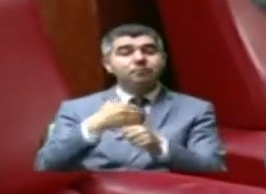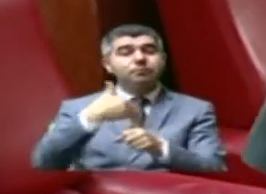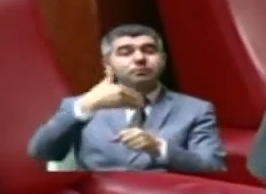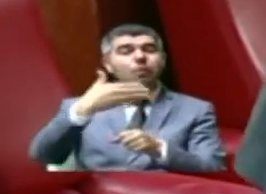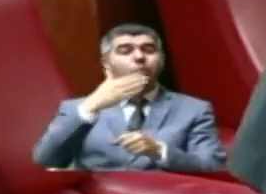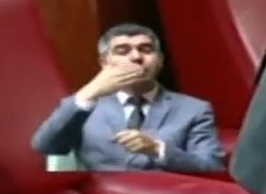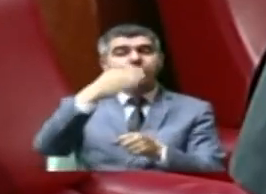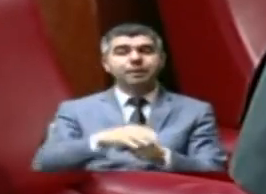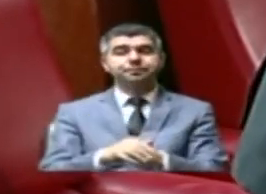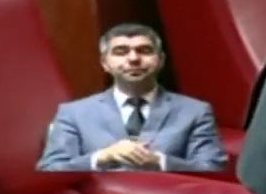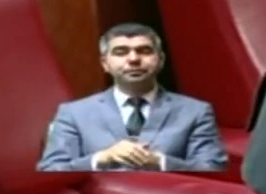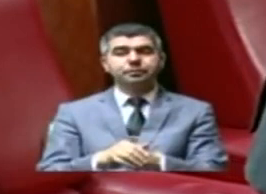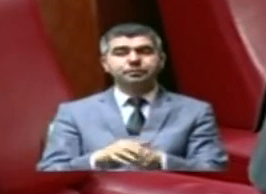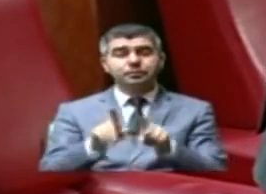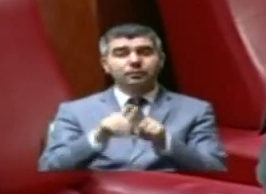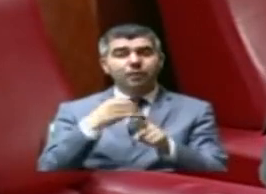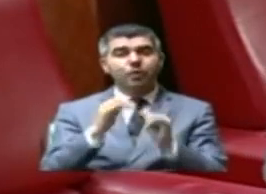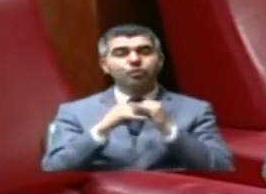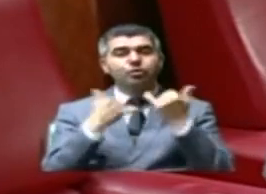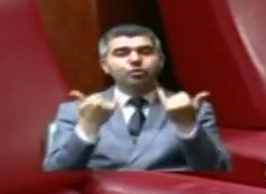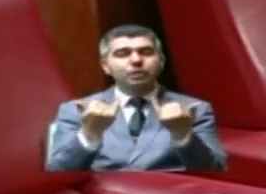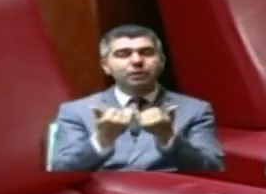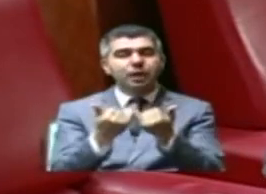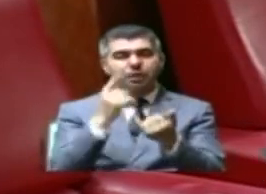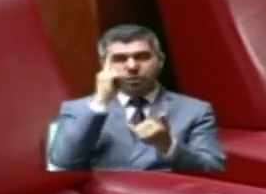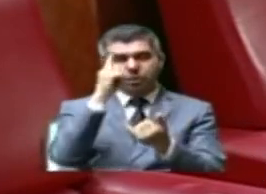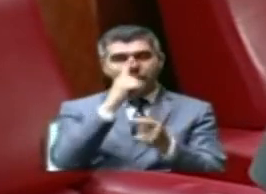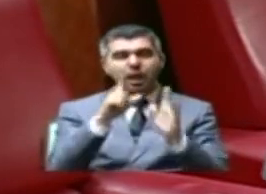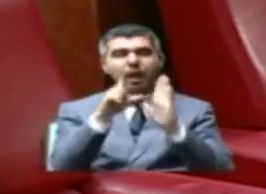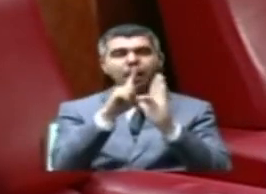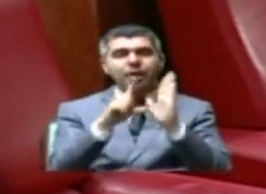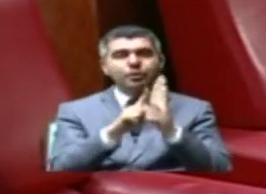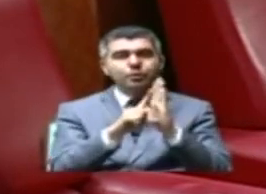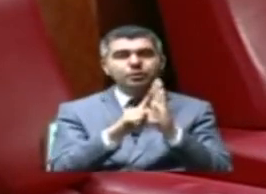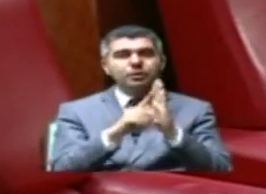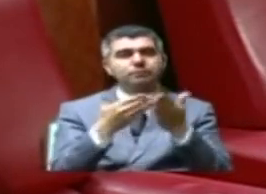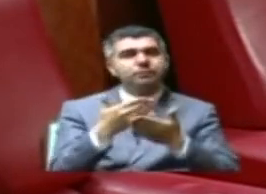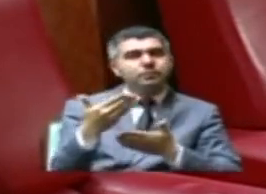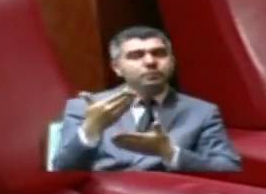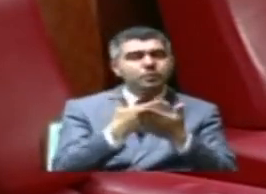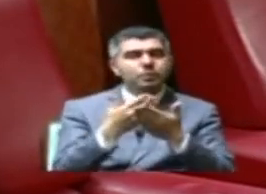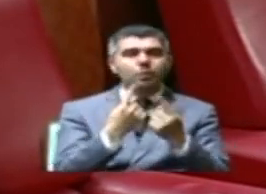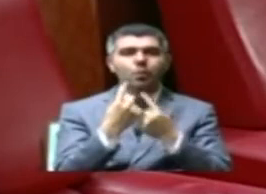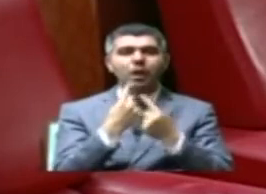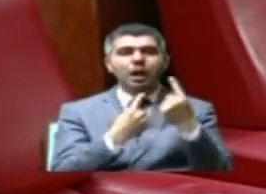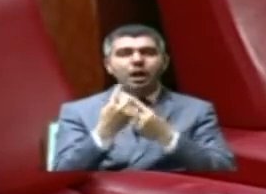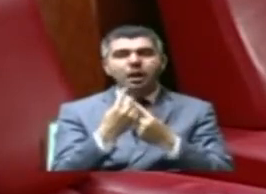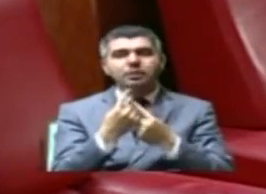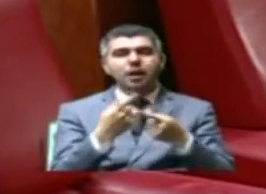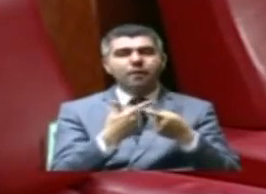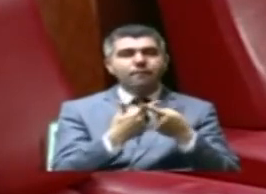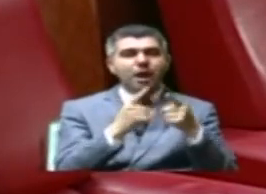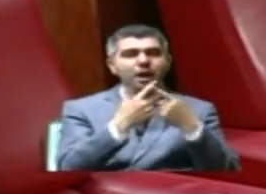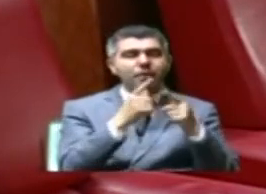المقبلة. وهي فرصة أننا في اللجنة اللي غنجيو نناقشوا القانون المالي خلال هذا الأسبوع معكم أننا نفصلوا أكثر ونعطيوا تفاصيل